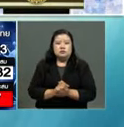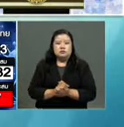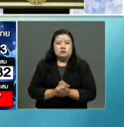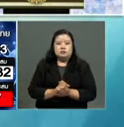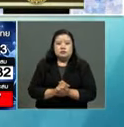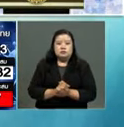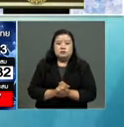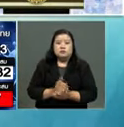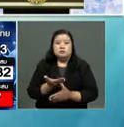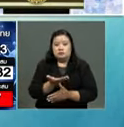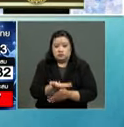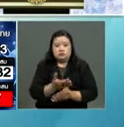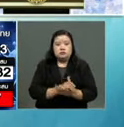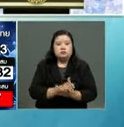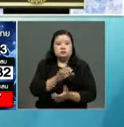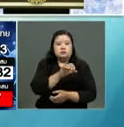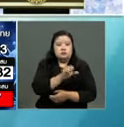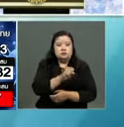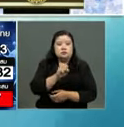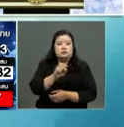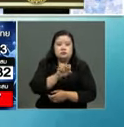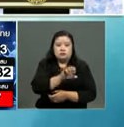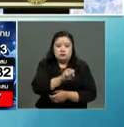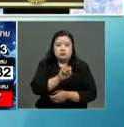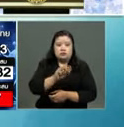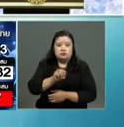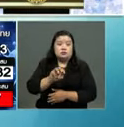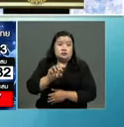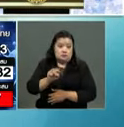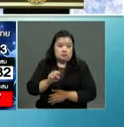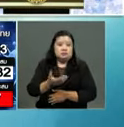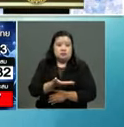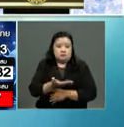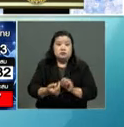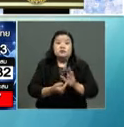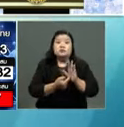บาทบ้างขึ้นอยู่ว่าแต่ละเครือข่ายจะเก็บเงินอย่างไรจะเป็นการส่งข้อความคนละแบบกันการเข้ารหัสก็คนละแบบกันครับอันนั้นอันนี้ก็เป็นตัวอย่างนะครับถ้าในขอทีมงานเอารูปภาพขึ้นให้ดูครับนี้เป็นตัวอย่างของประเทศไทยเราตอนนี้นะครับการส่งข้อความSMSผ่านเครือข่ายโทรศัพท์ 3